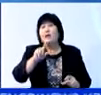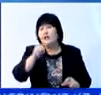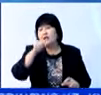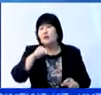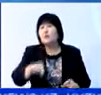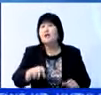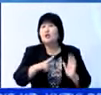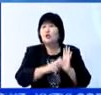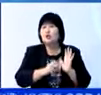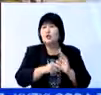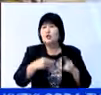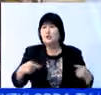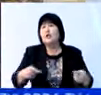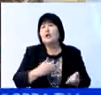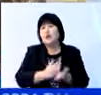жуық қызмет көрсетілген.